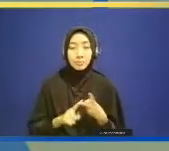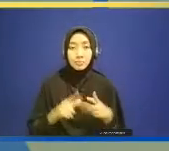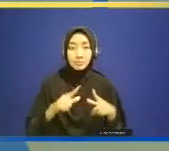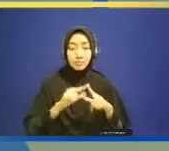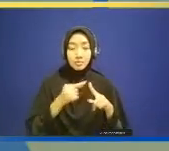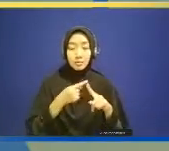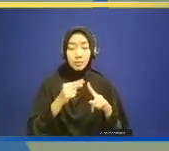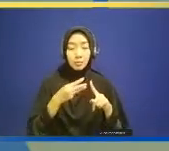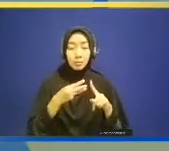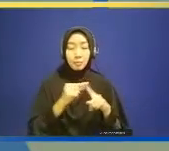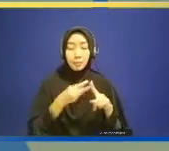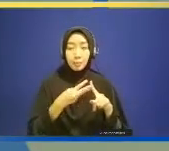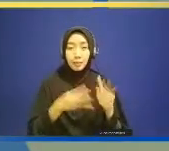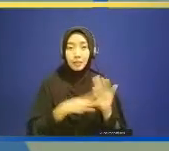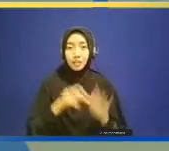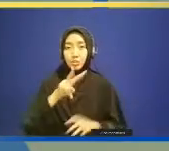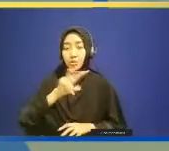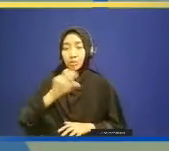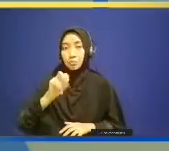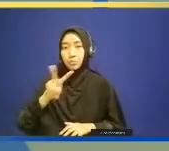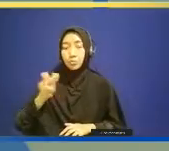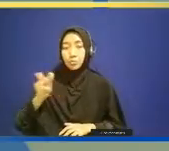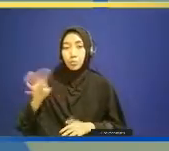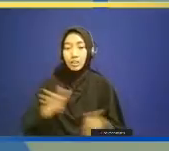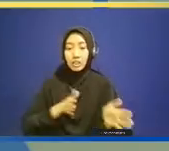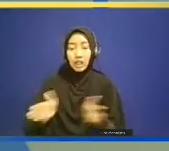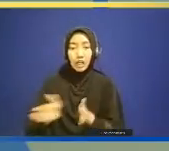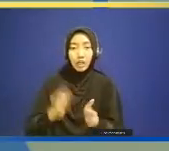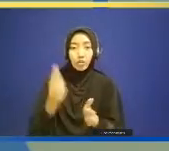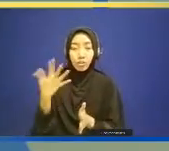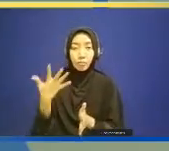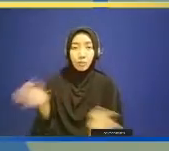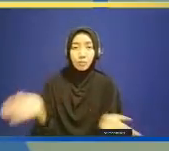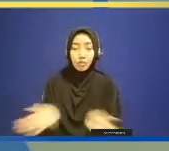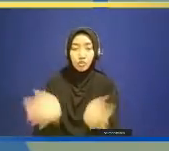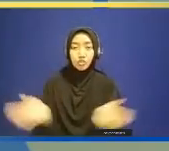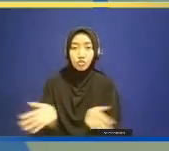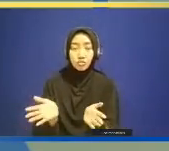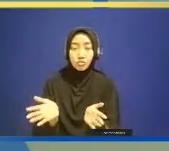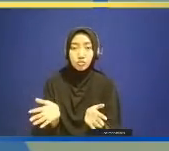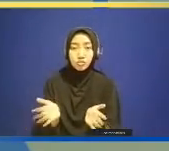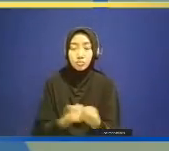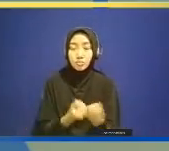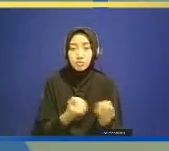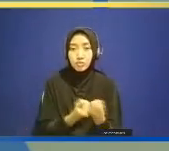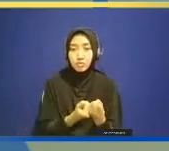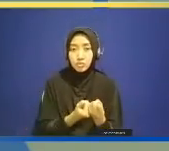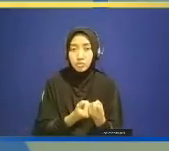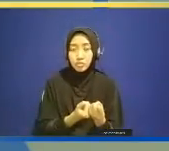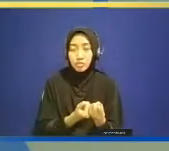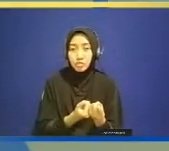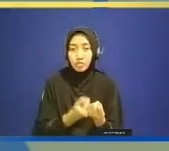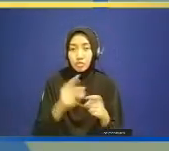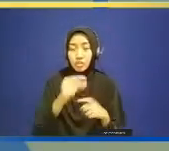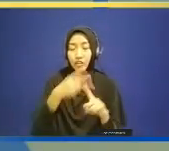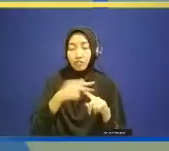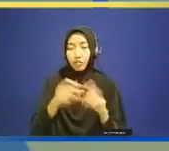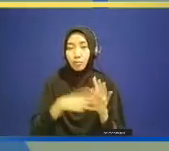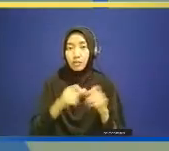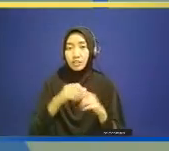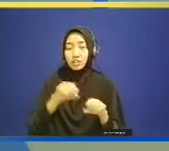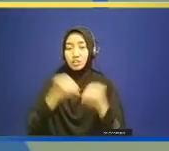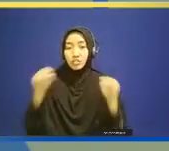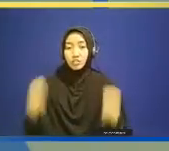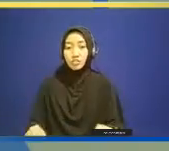CBN 2022 juga terus diarahkan untuk mendukung upaya reformasi struktural dalam rangka mendukung